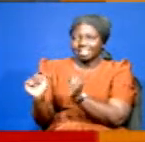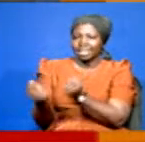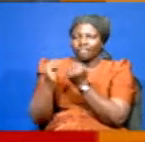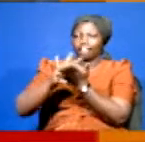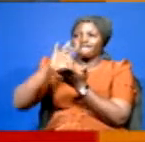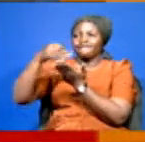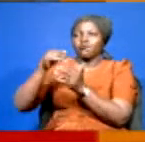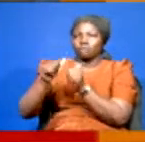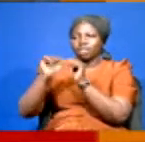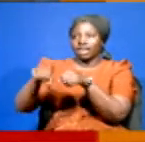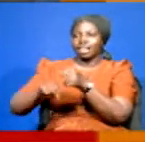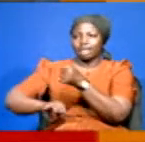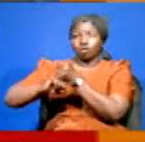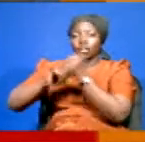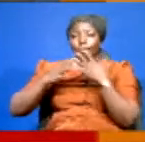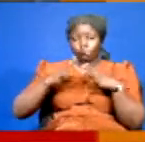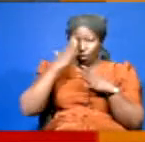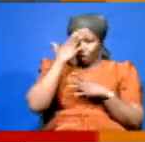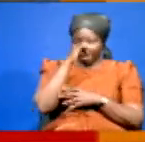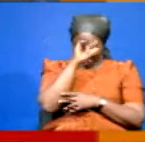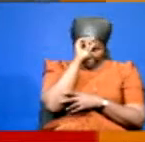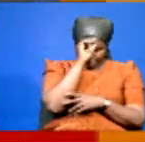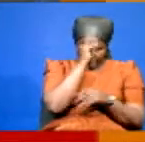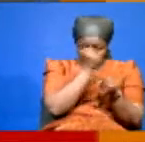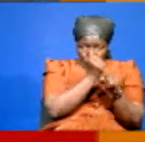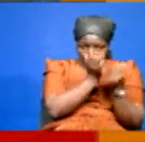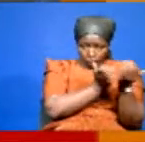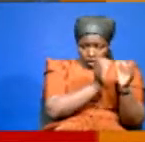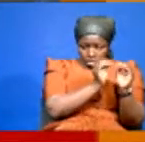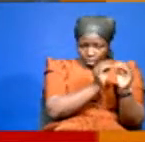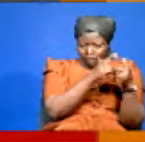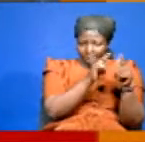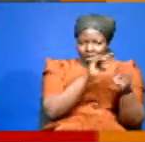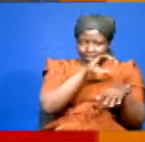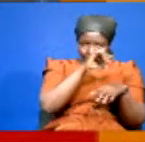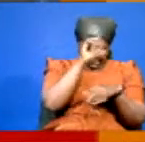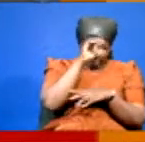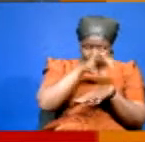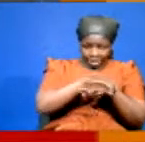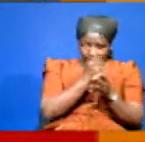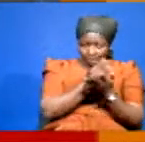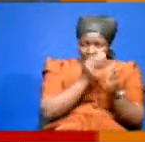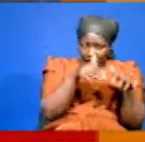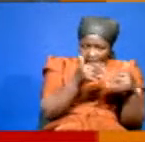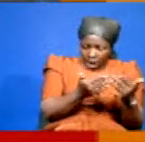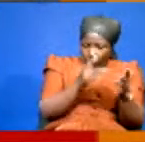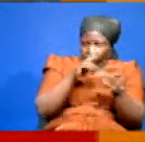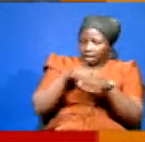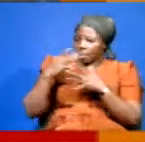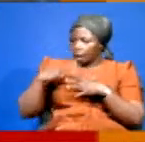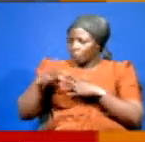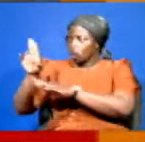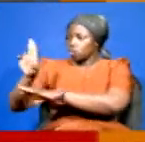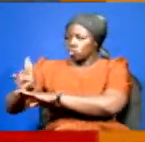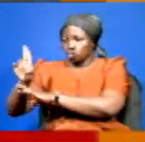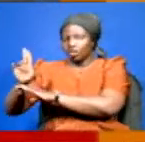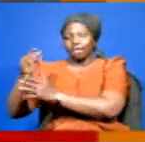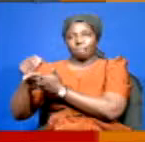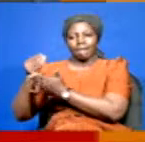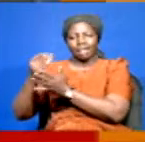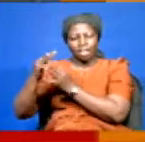haifanyi biashara, inapata pesa watu wanapo spend zile pesa, wanapotumia zile pesa ambazo wako nazo. Kwa hivyo ukichukua pesa na uweke kwa